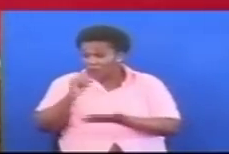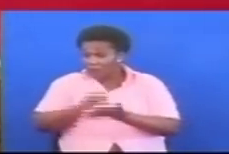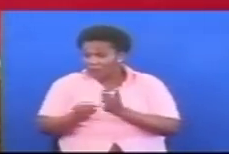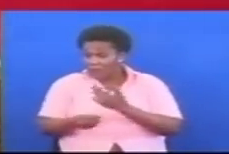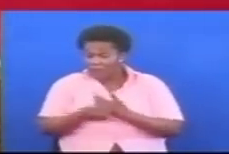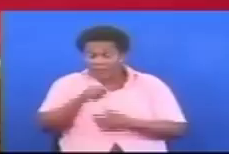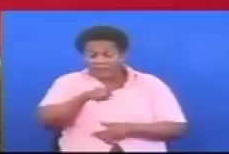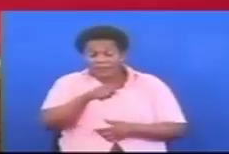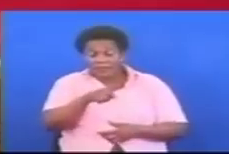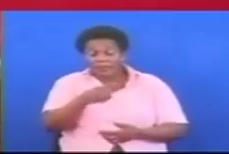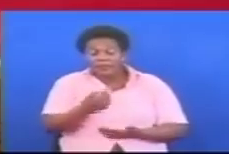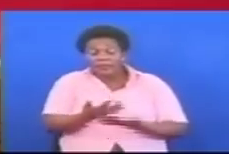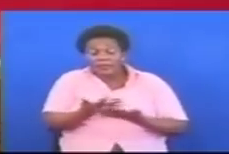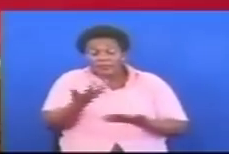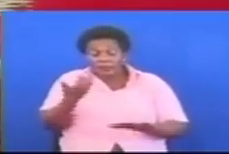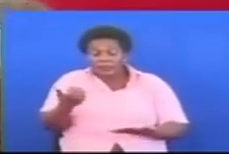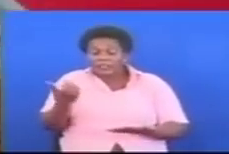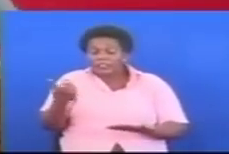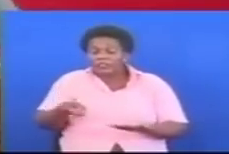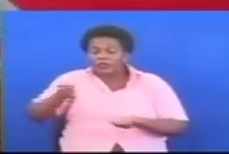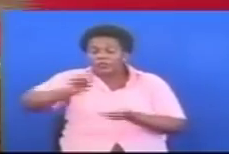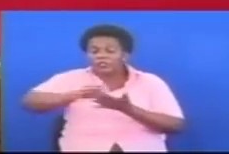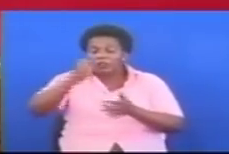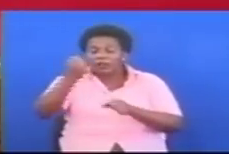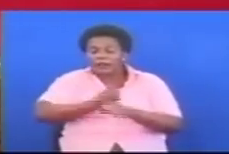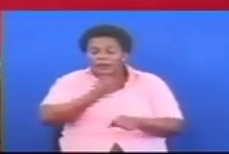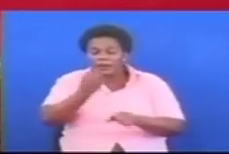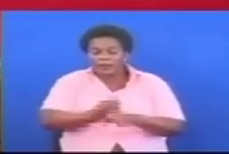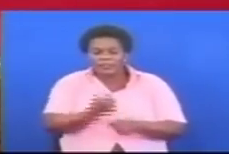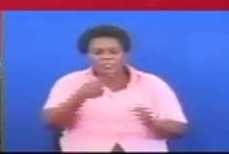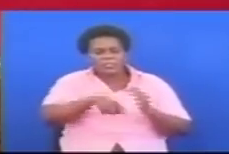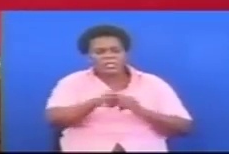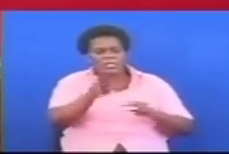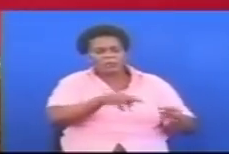miradi ambazo hazikuwa katika mkataba. Tatu,